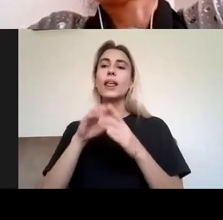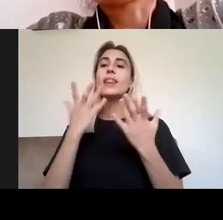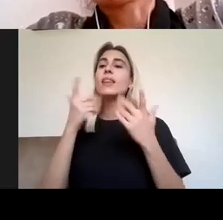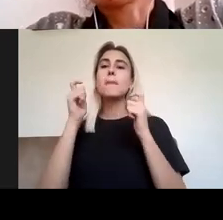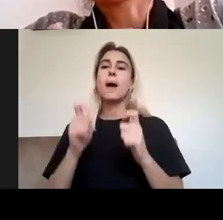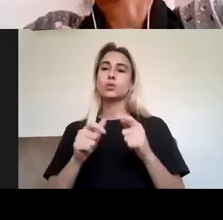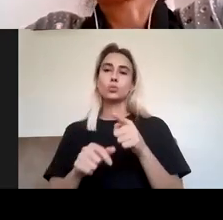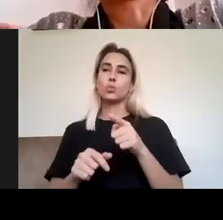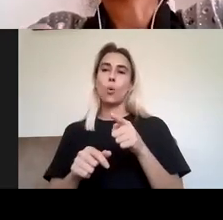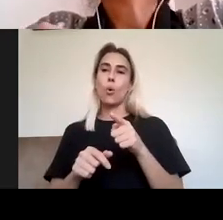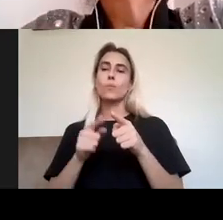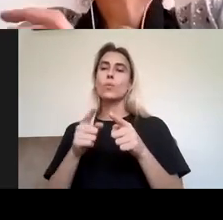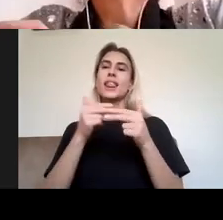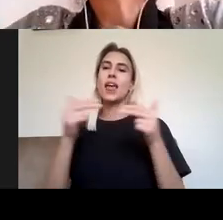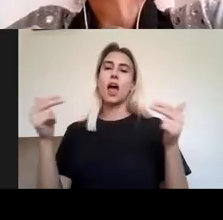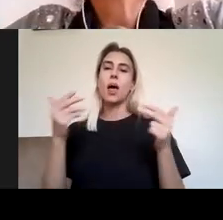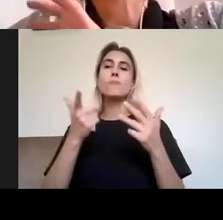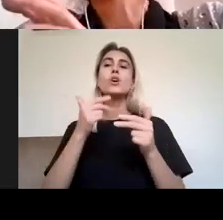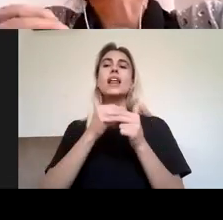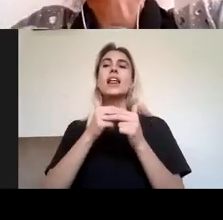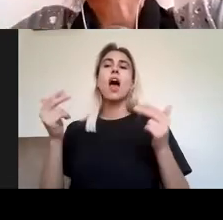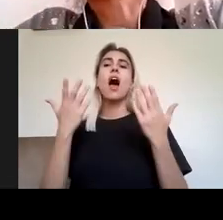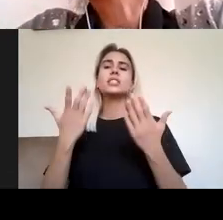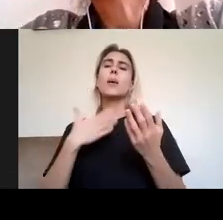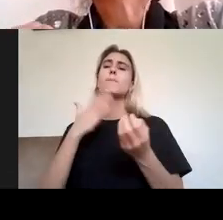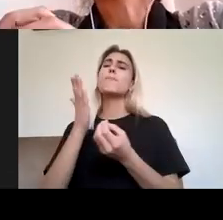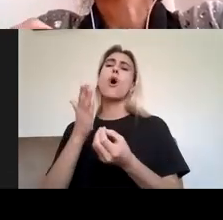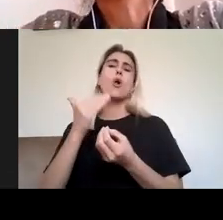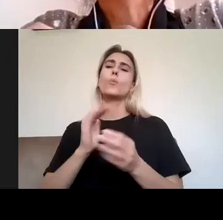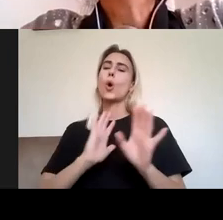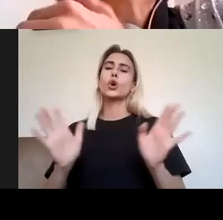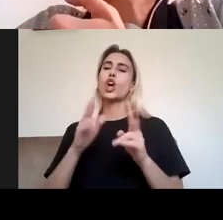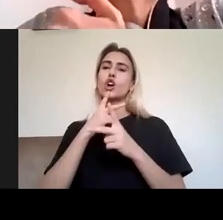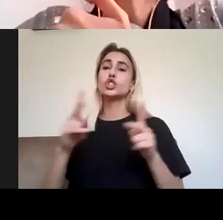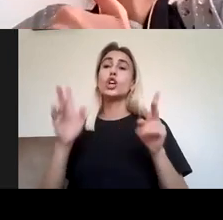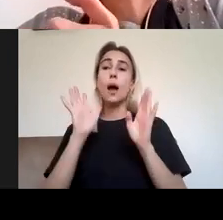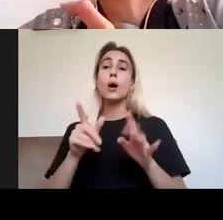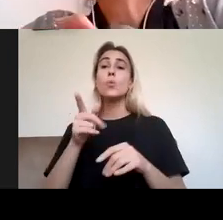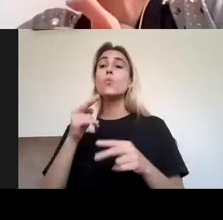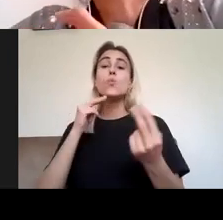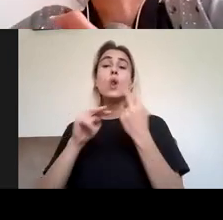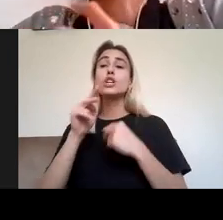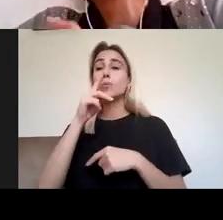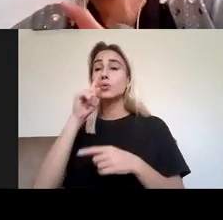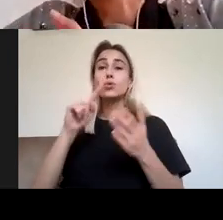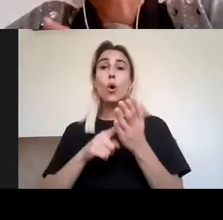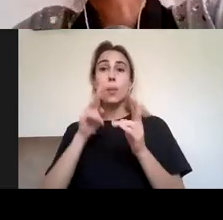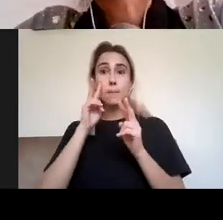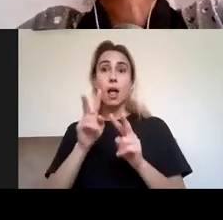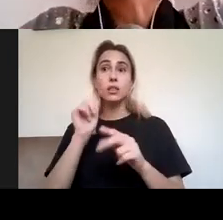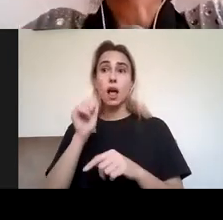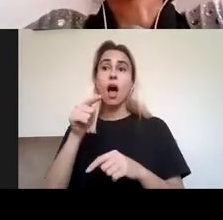başlıyor aslında bizim hikayemiz? Tabii bu hikayeyi aslında bölmüyoruz yani açıkçası ama tabii ulaşım noktasında baktığımda bir